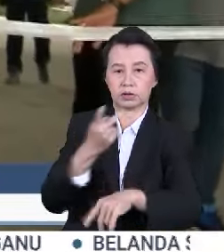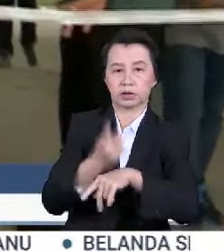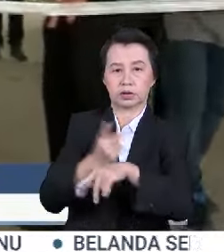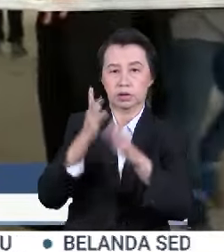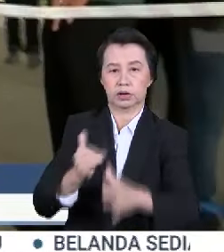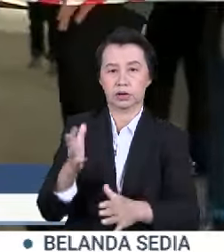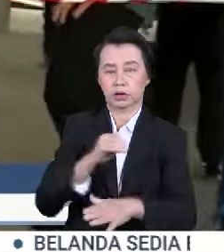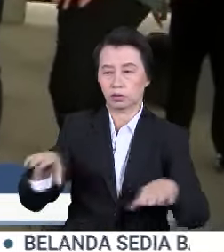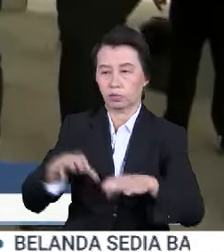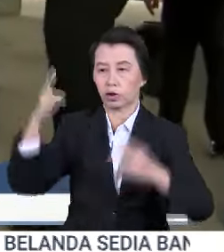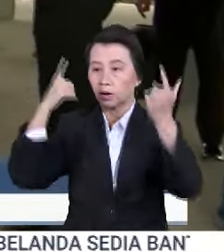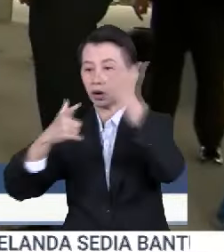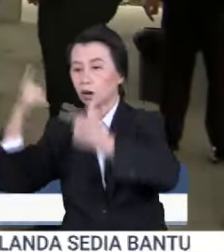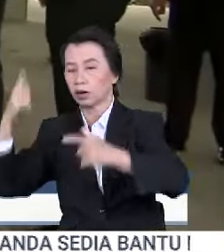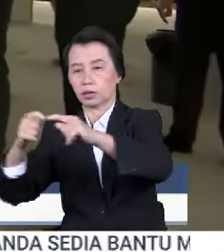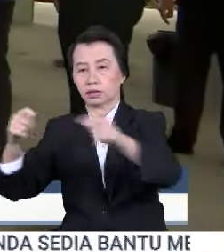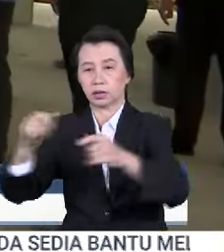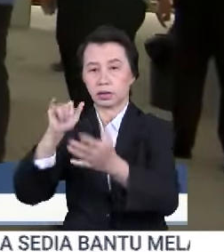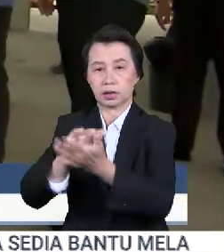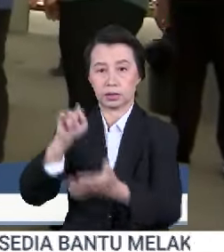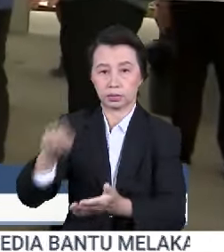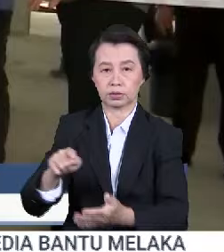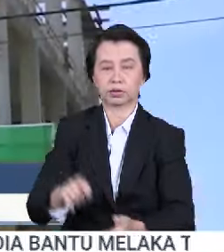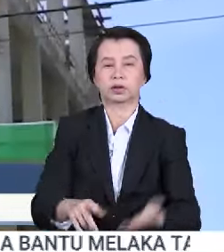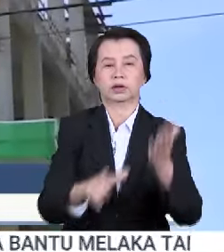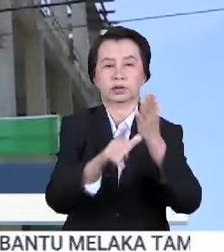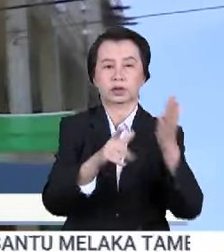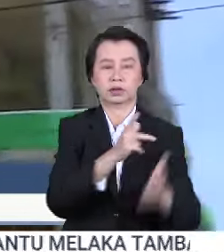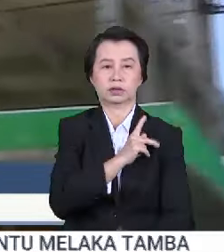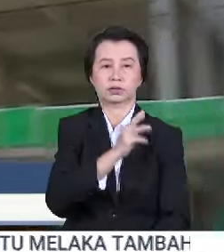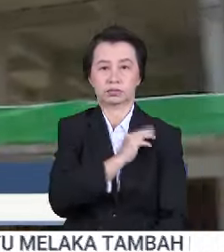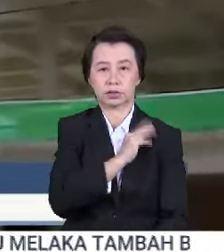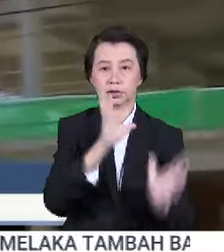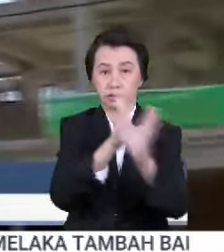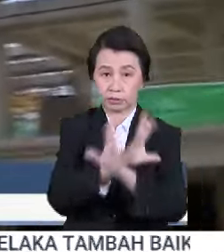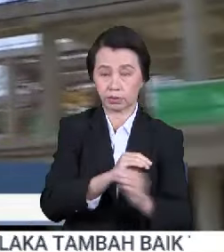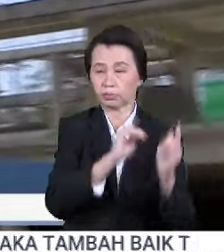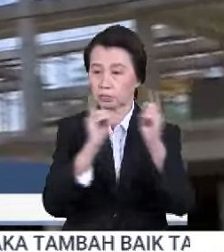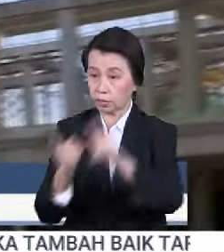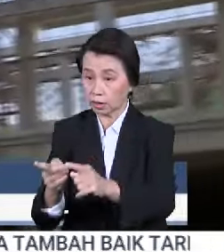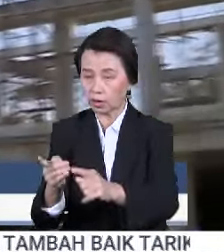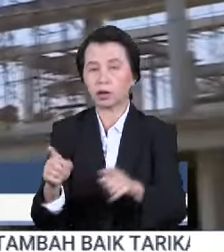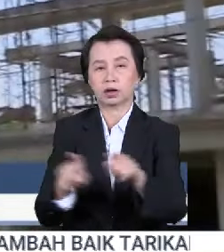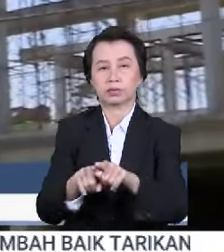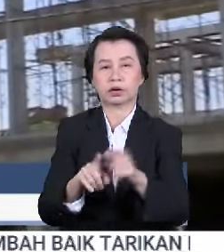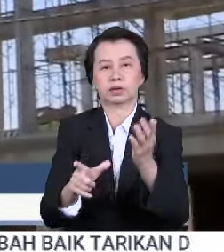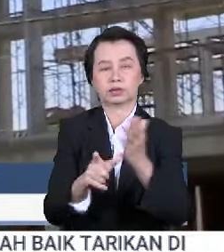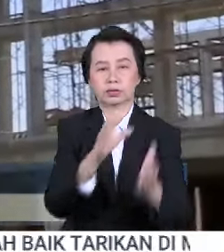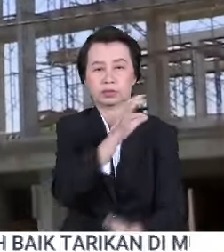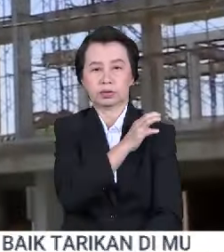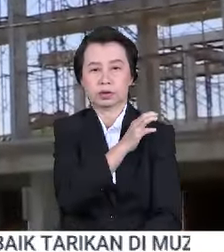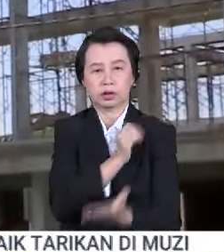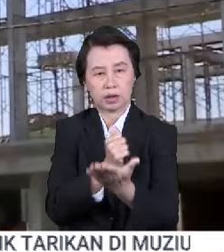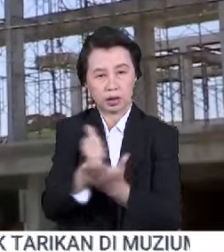selain melakukan lawatan ketapa Project turut HD timbangan primis Rawa dan selaku timbalan pengurus lembaga